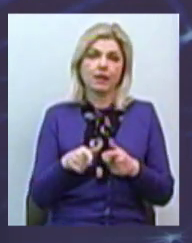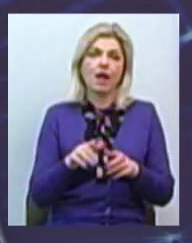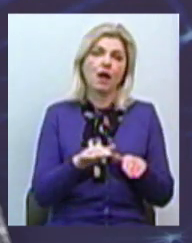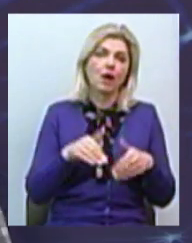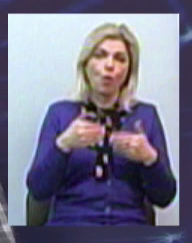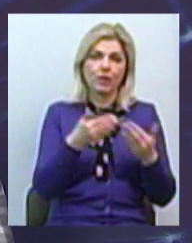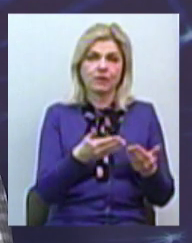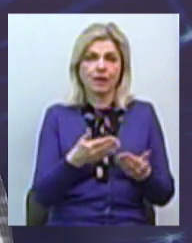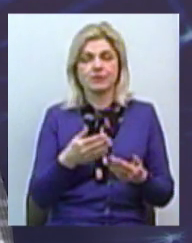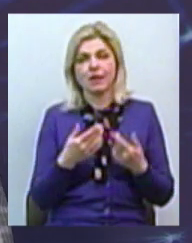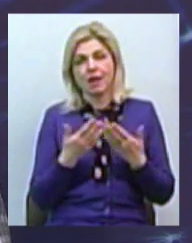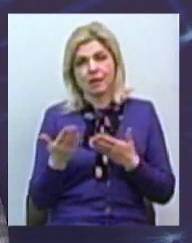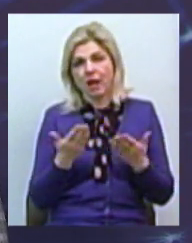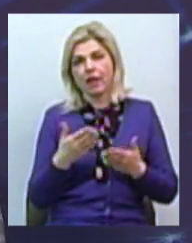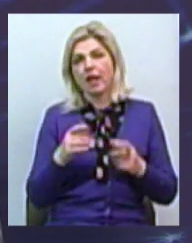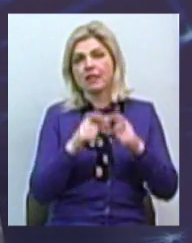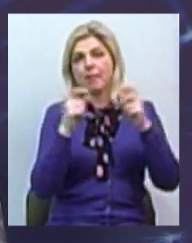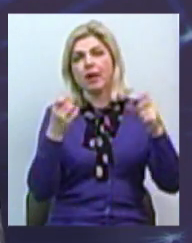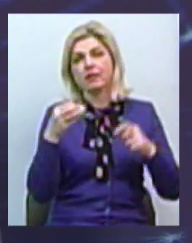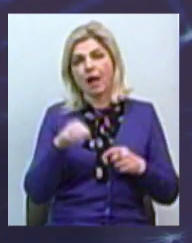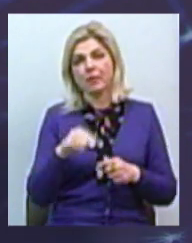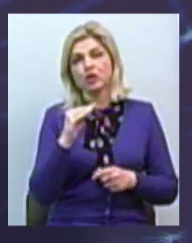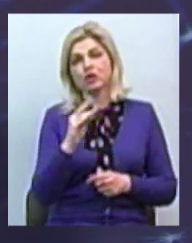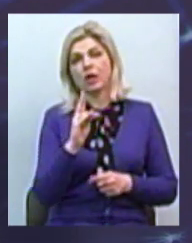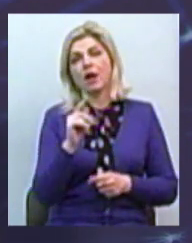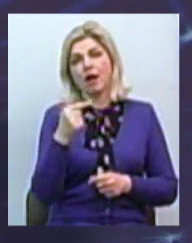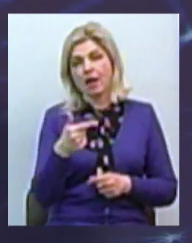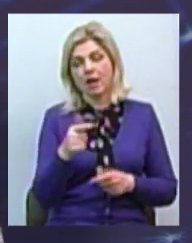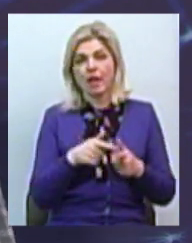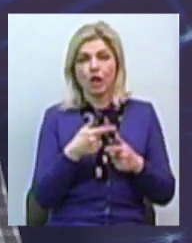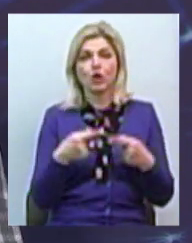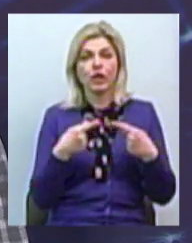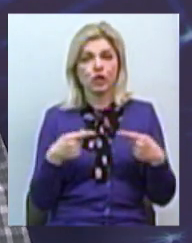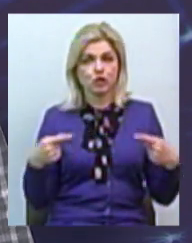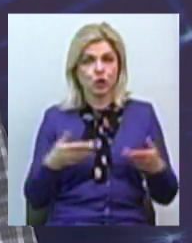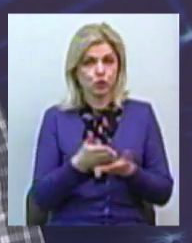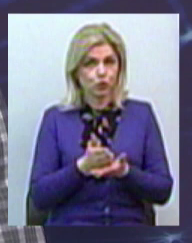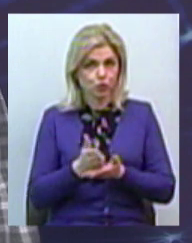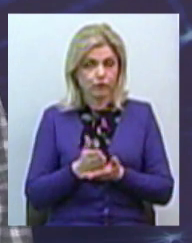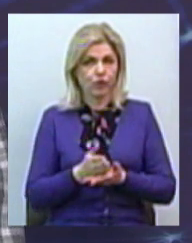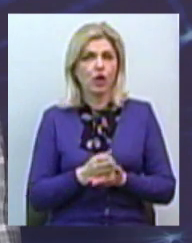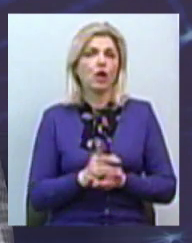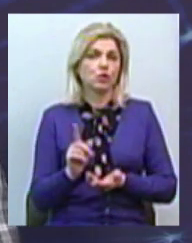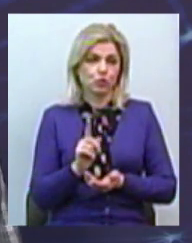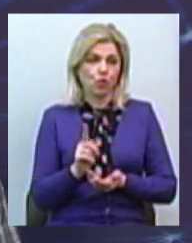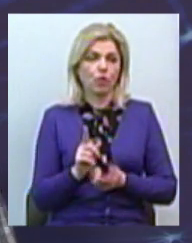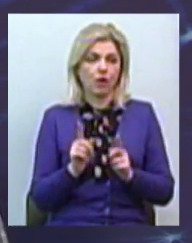рекомендаціями якихось наших там департаменту житлово-комунального господарства чи інших служб, які досить аргументовано нам доводили, чому